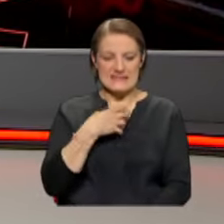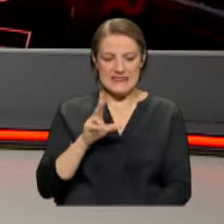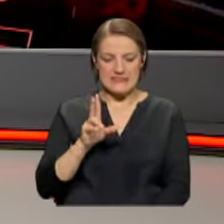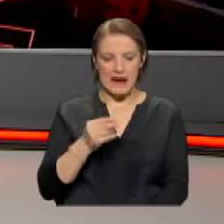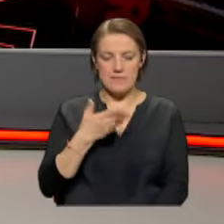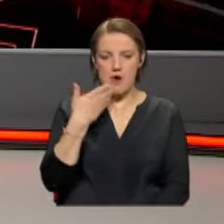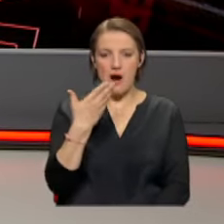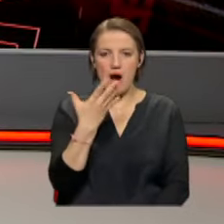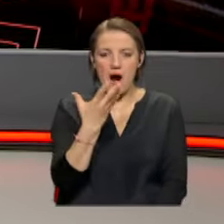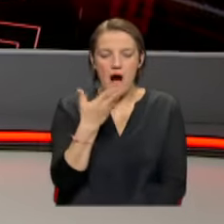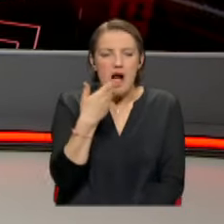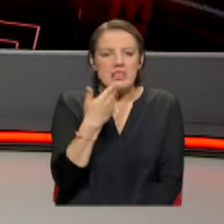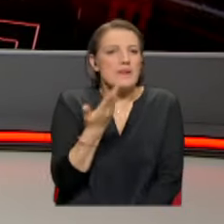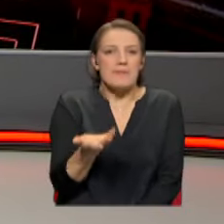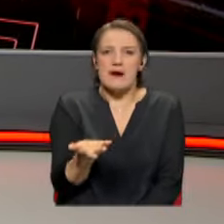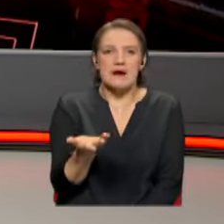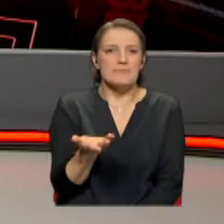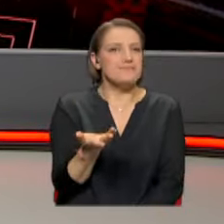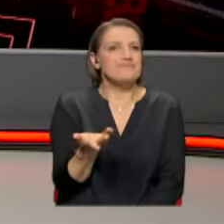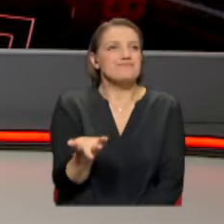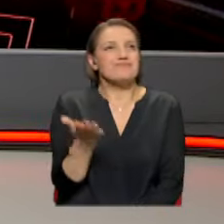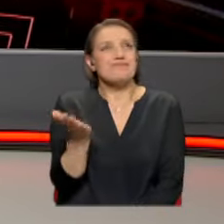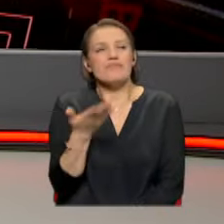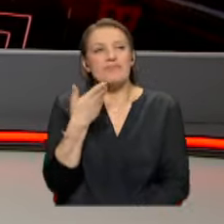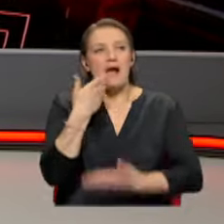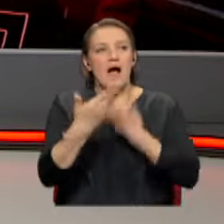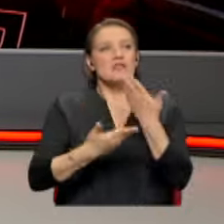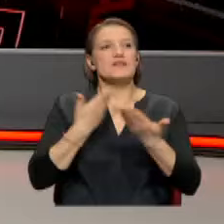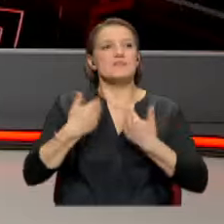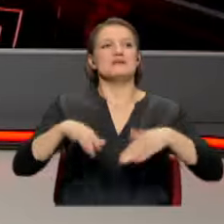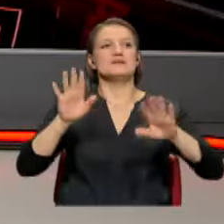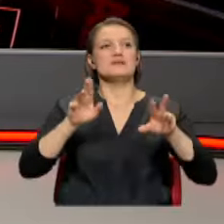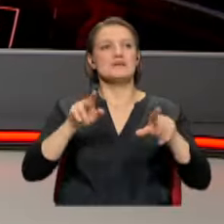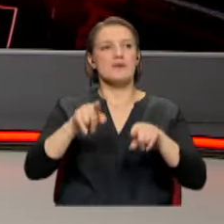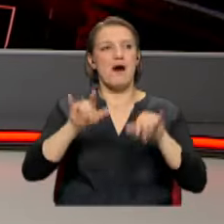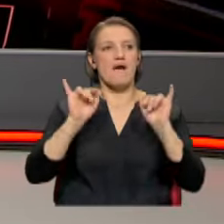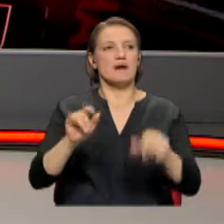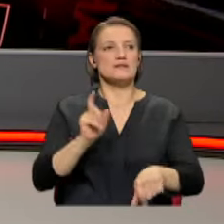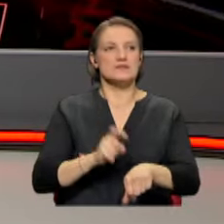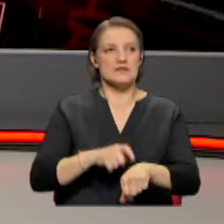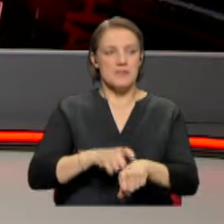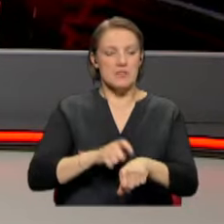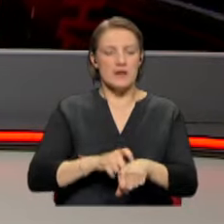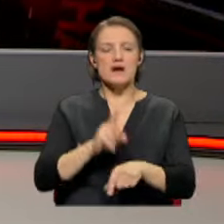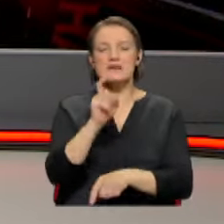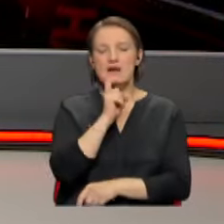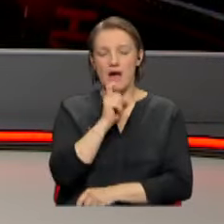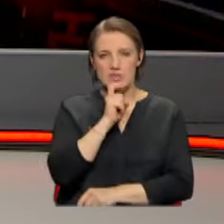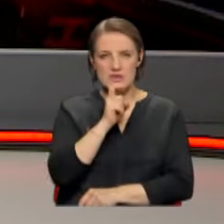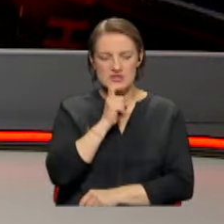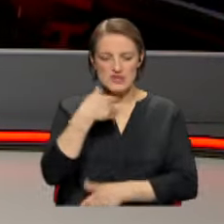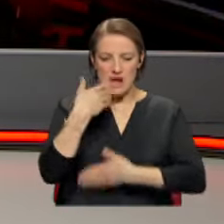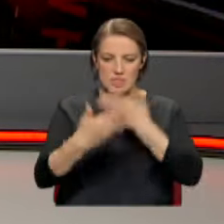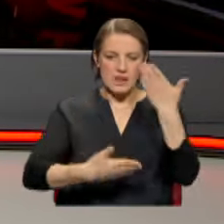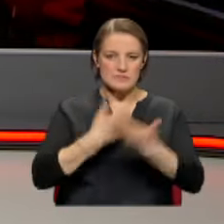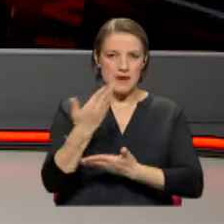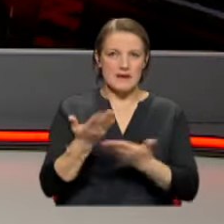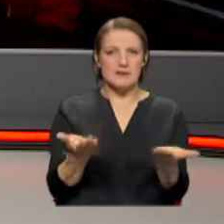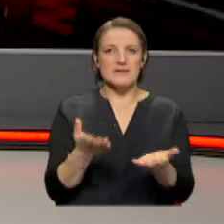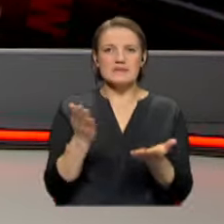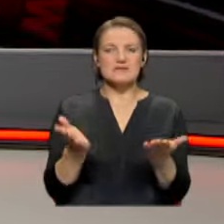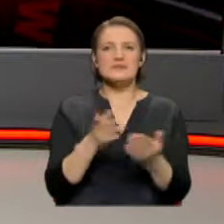olarak tarif edememek ya da tarif edemediğin gibi aynı zamanda yanlış tarif etmek Hatta